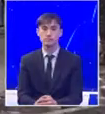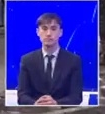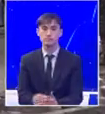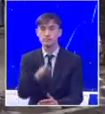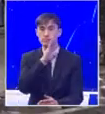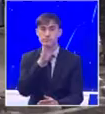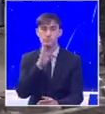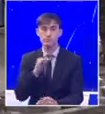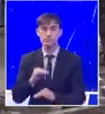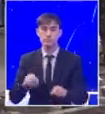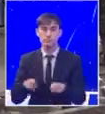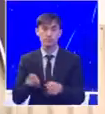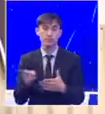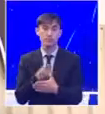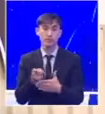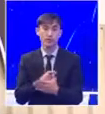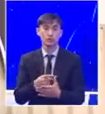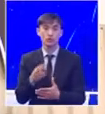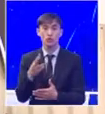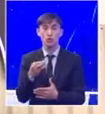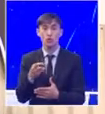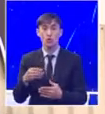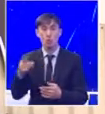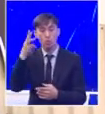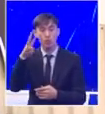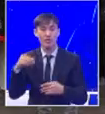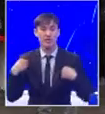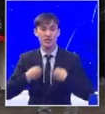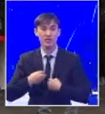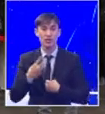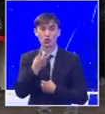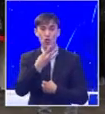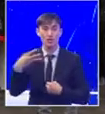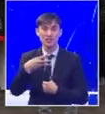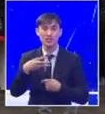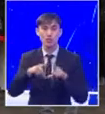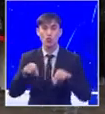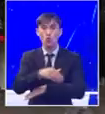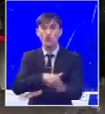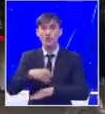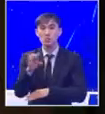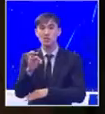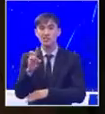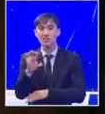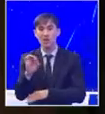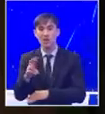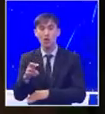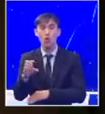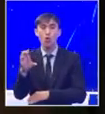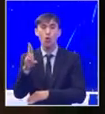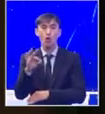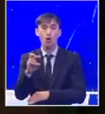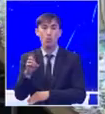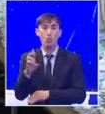«Мама и ребенок» – так называется своего рода шоурум модной одежды. Он находится в трехэтажном здании по улице Бержансал в районе Кокбазара.